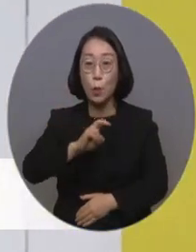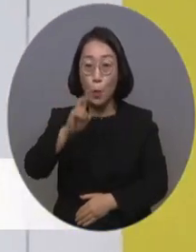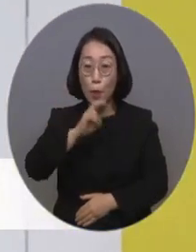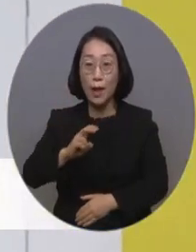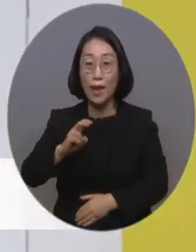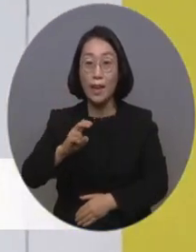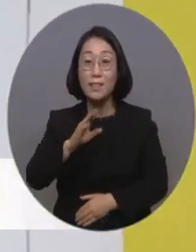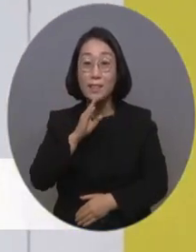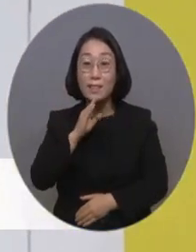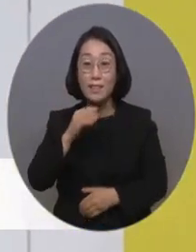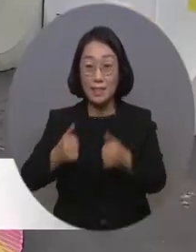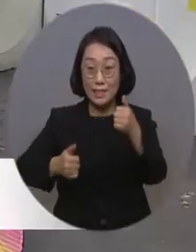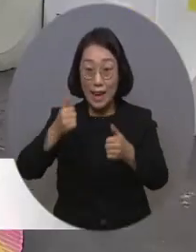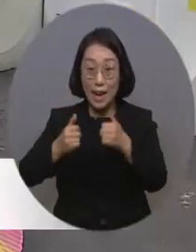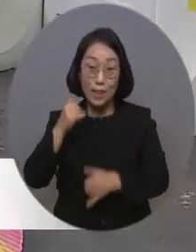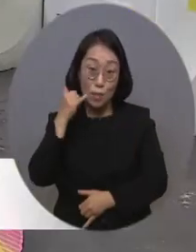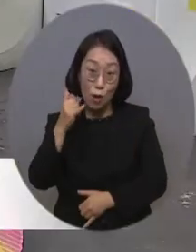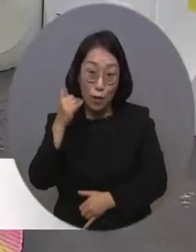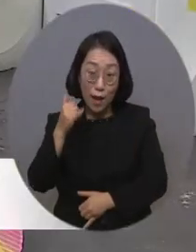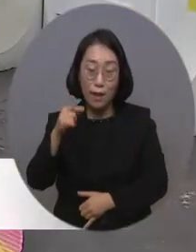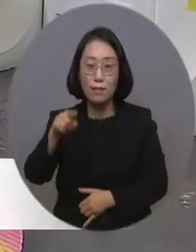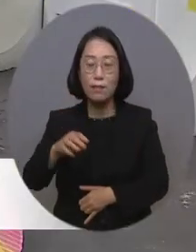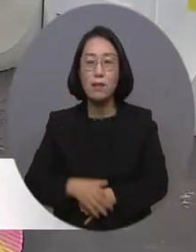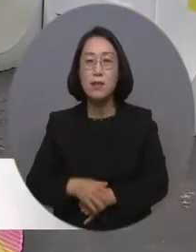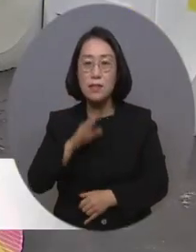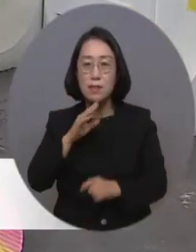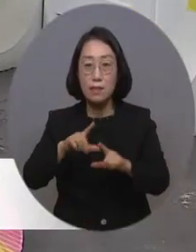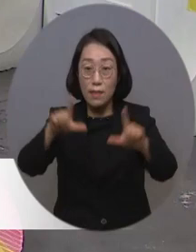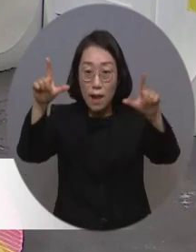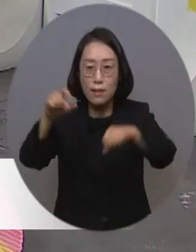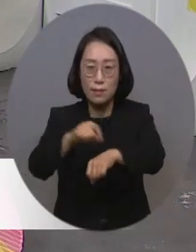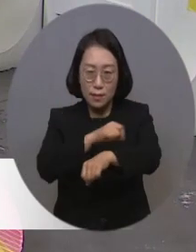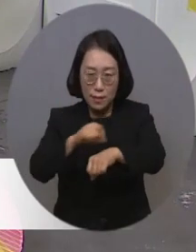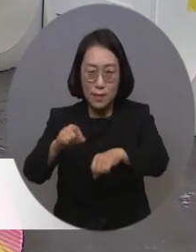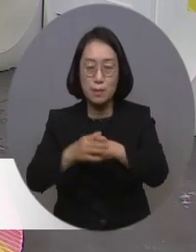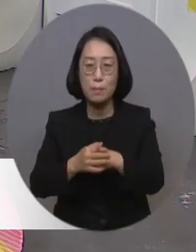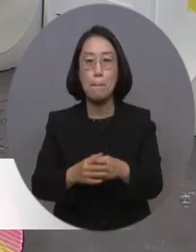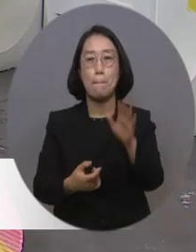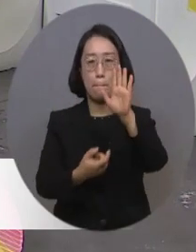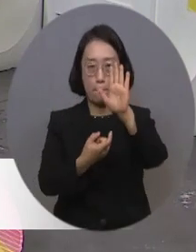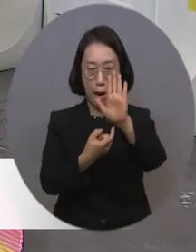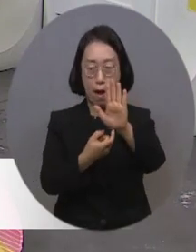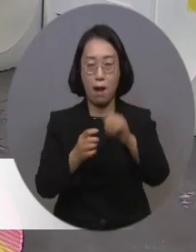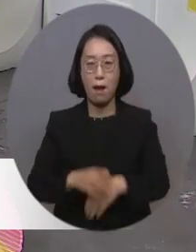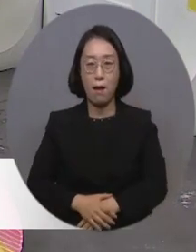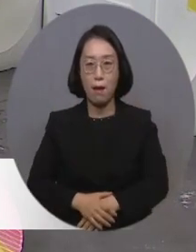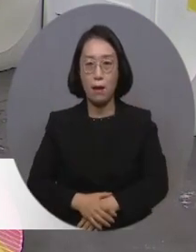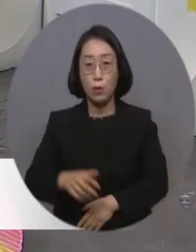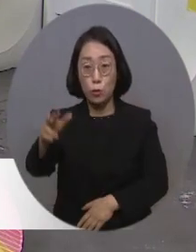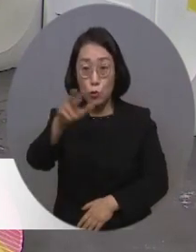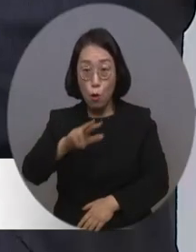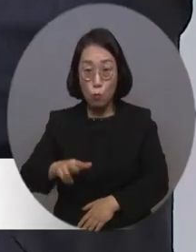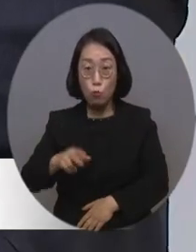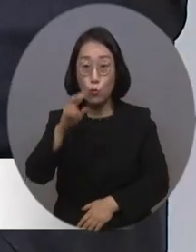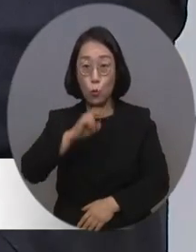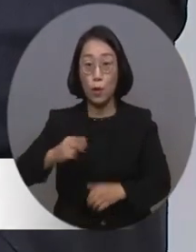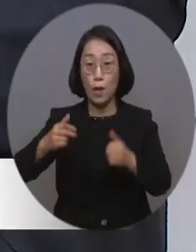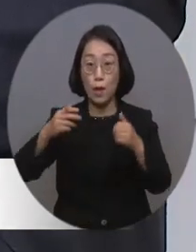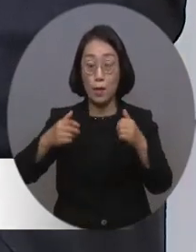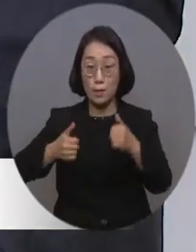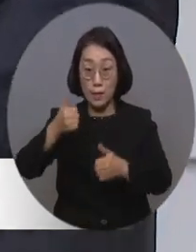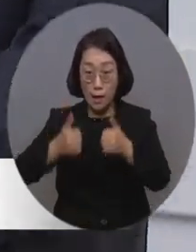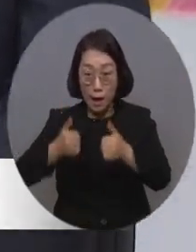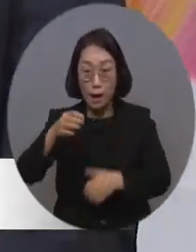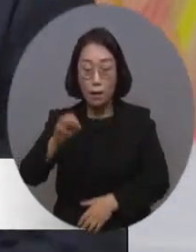전국 나눔 노래자랑이 세계 장애인의 날 특집으로 시청자를 찾아갔습니다. 전국 나눔 노래자랑은 평일 오후